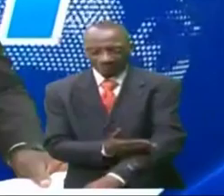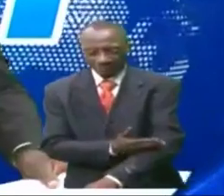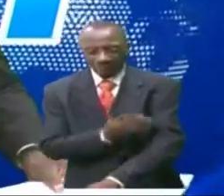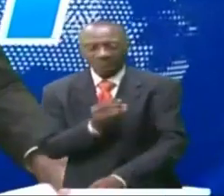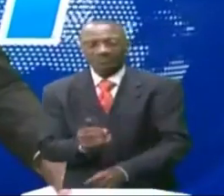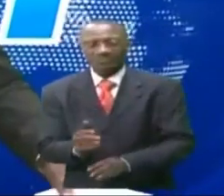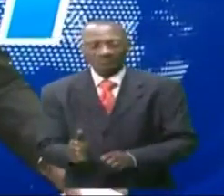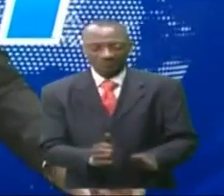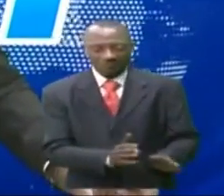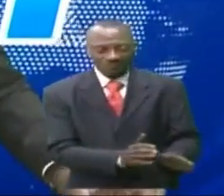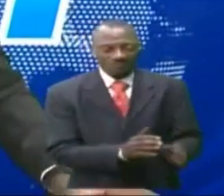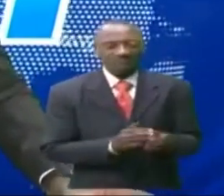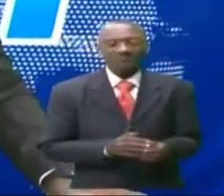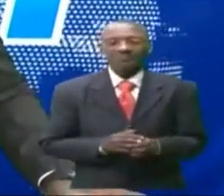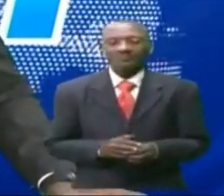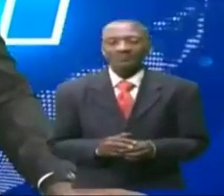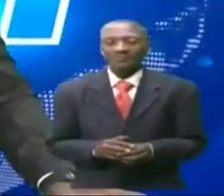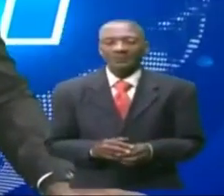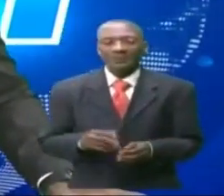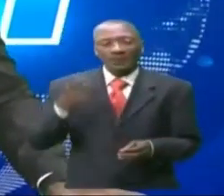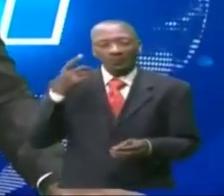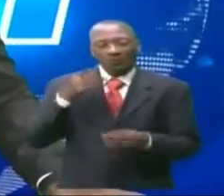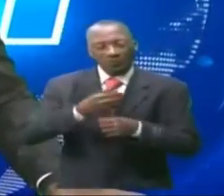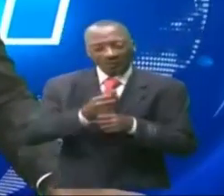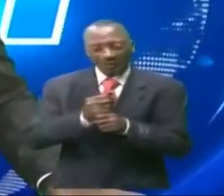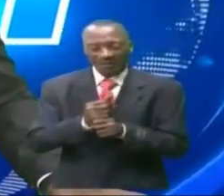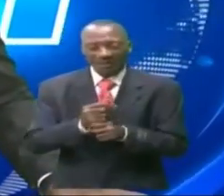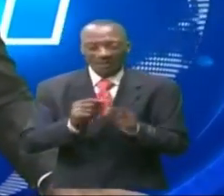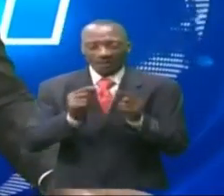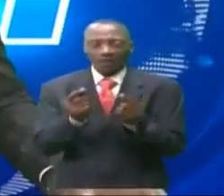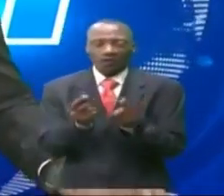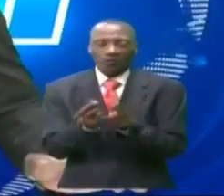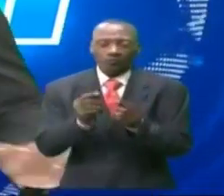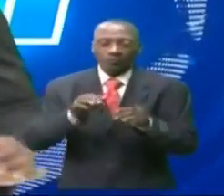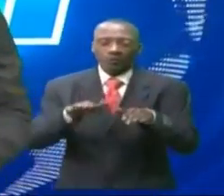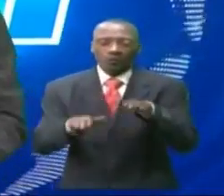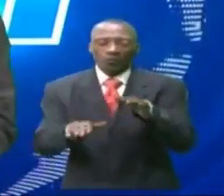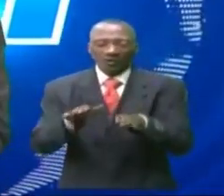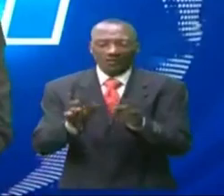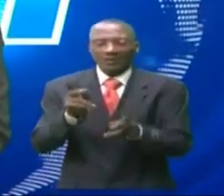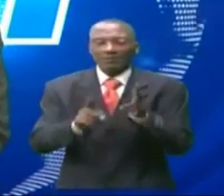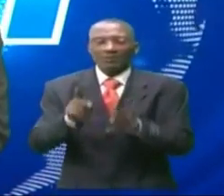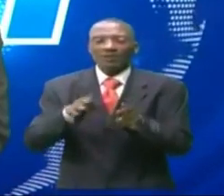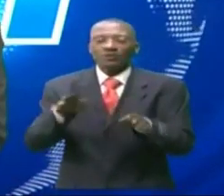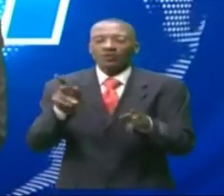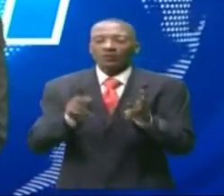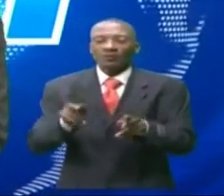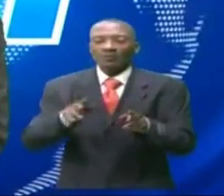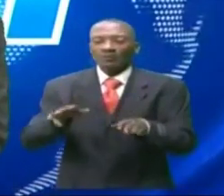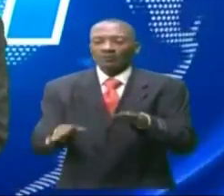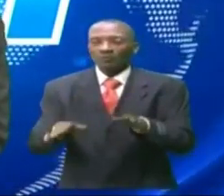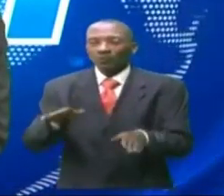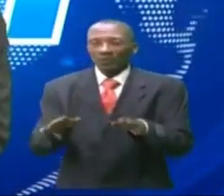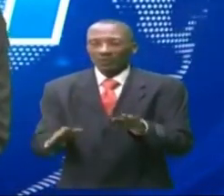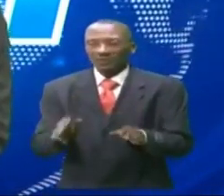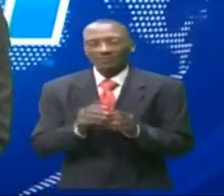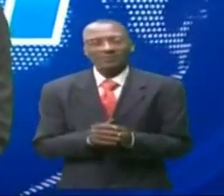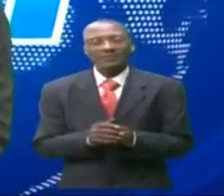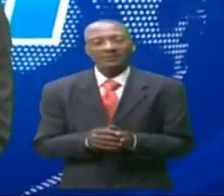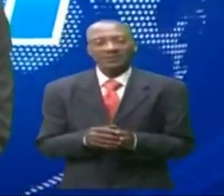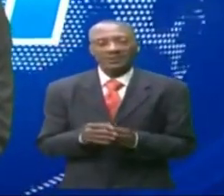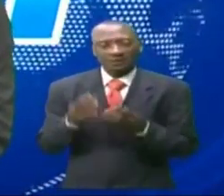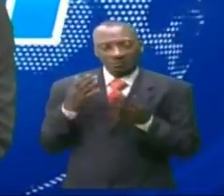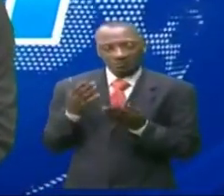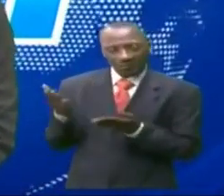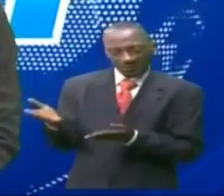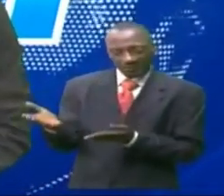la création d'une classe moyenne, la Fédération nationale des entrepreneurs congolais a lancé un